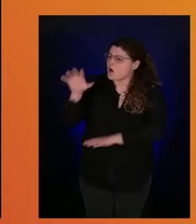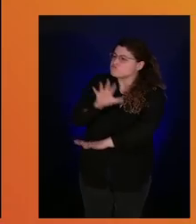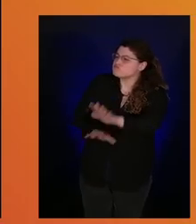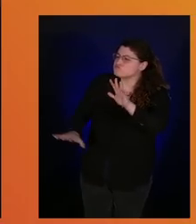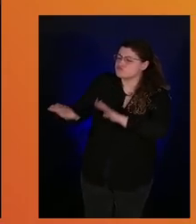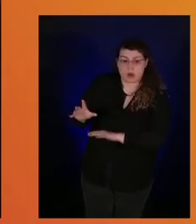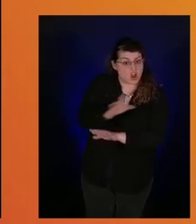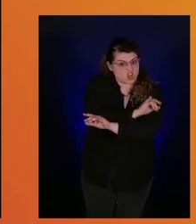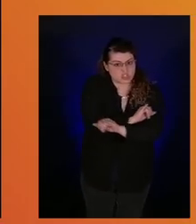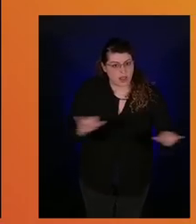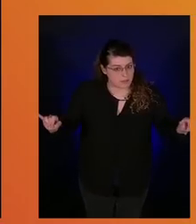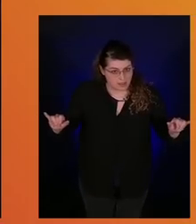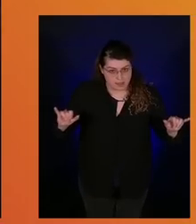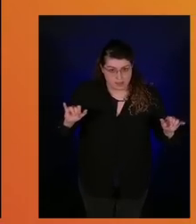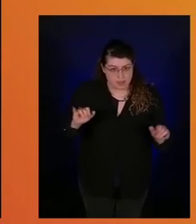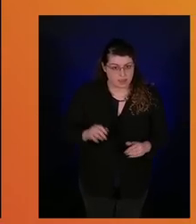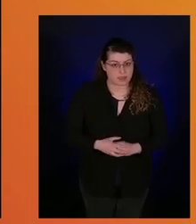compromission.